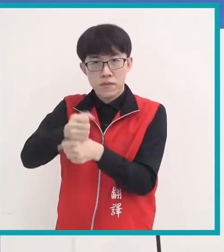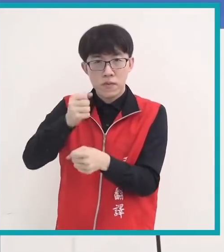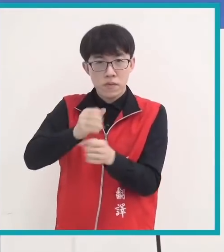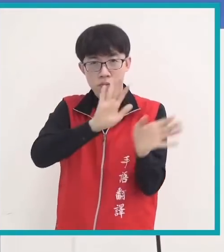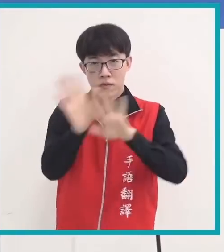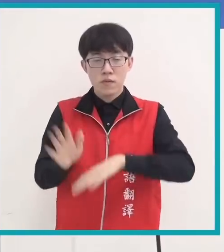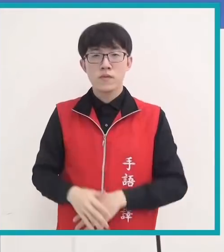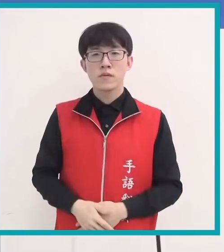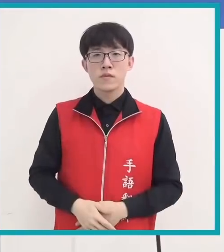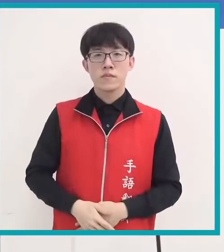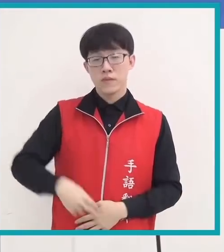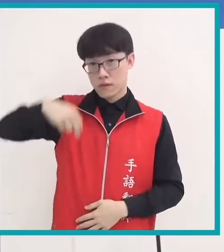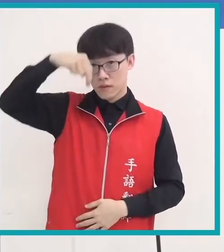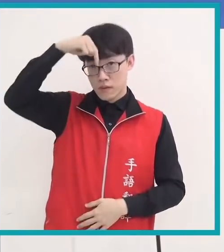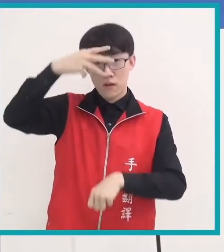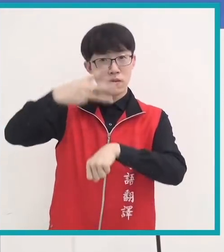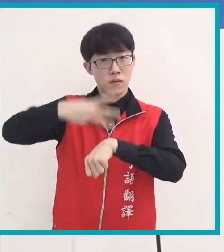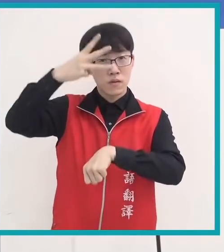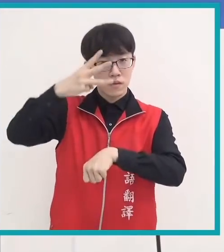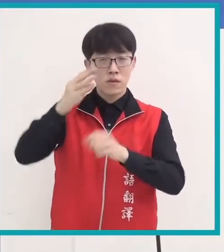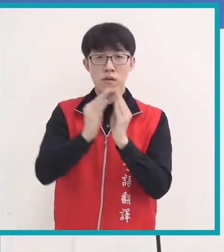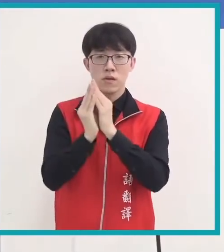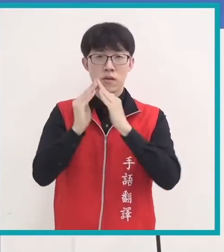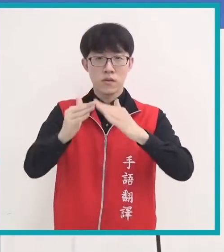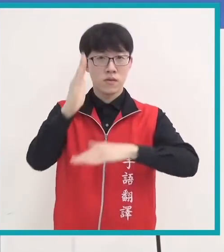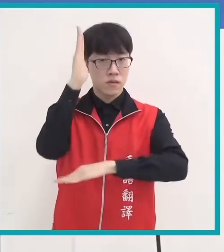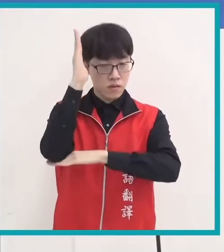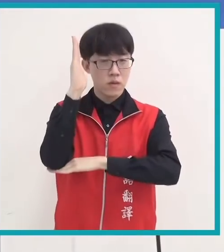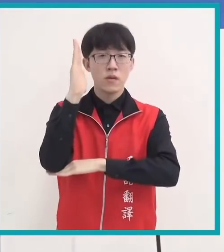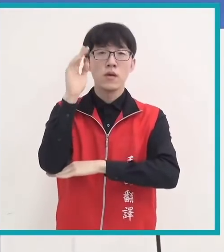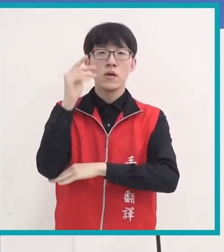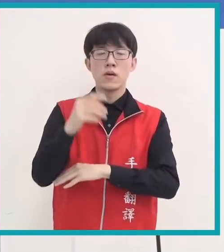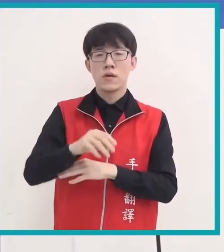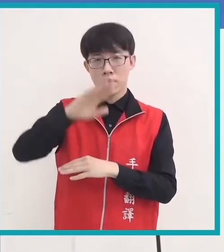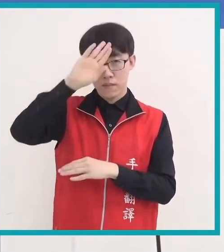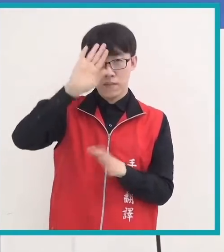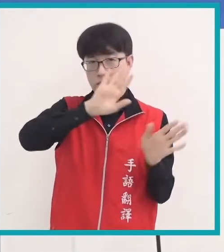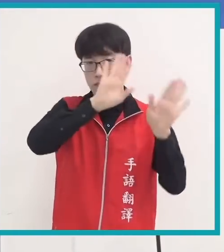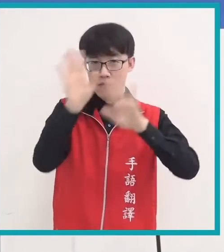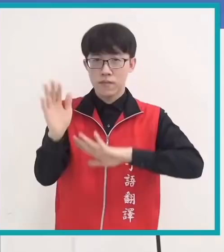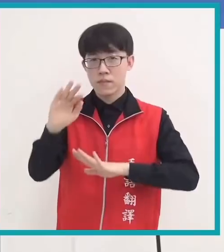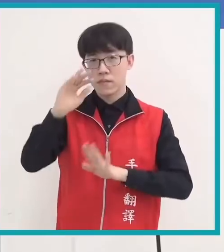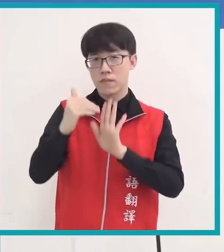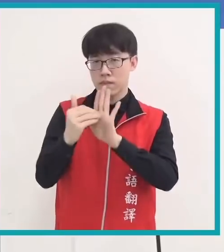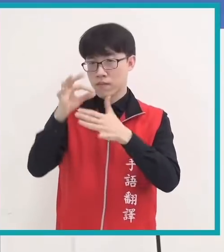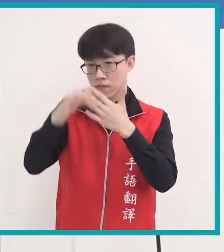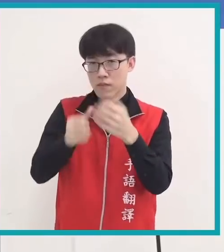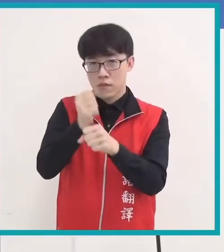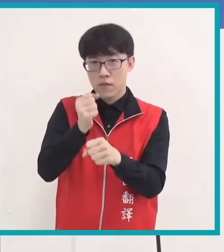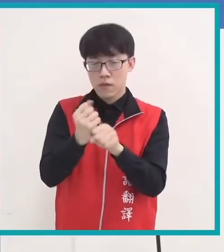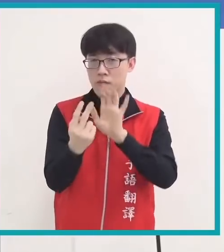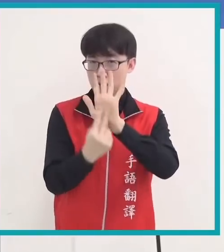3点，哦，市政府的部分会进行这个疫情以及哦防疫工作的说明。